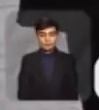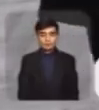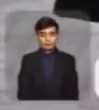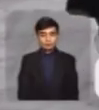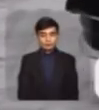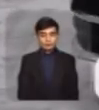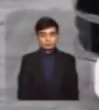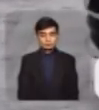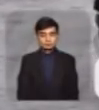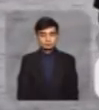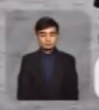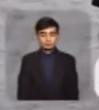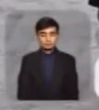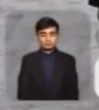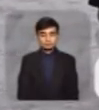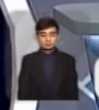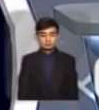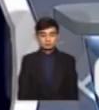Информбюро, Алматы.